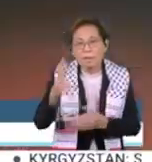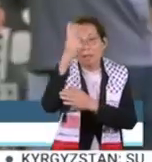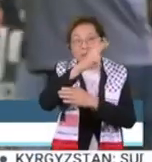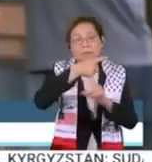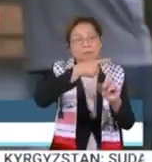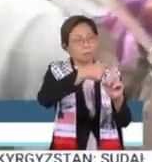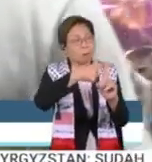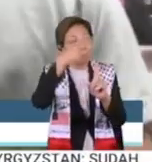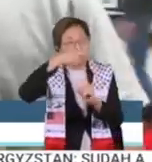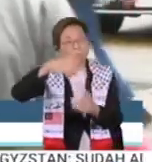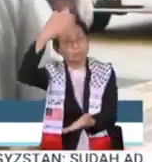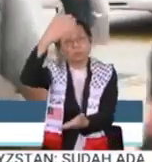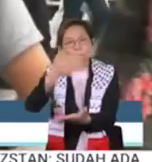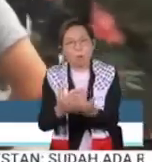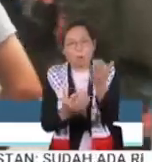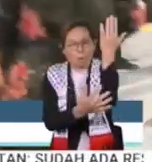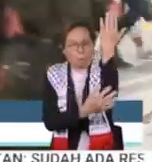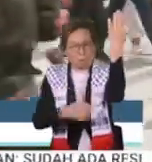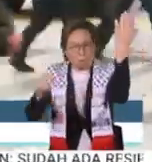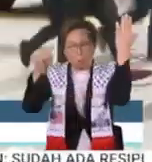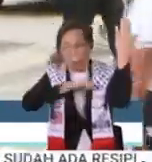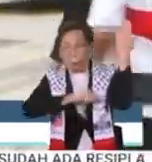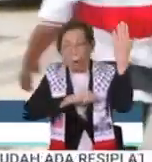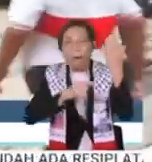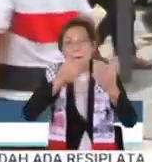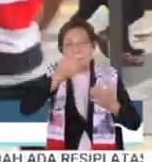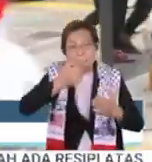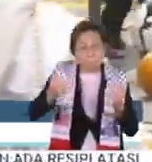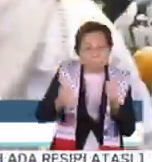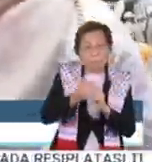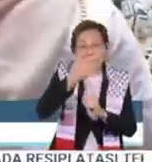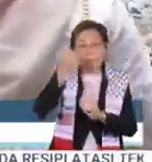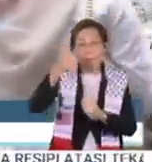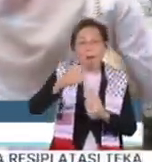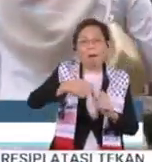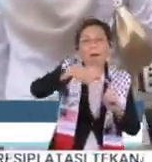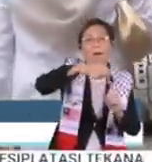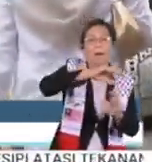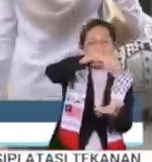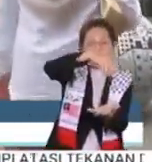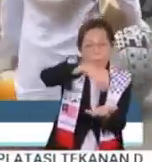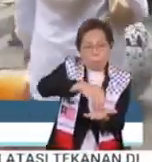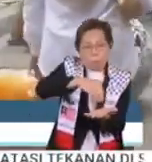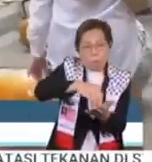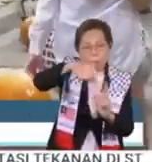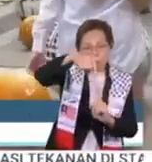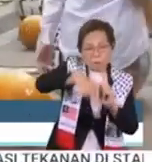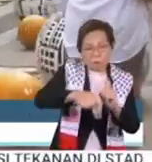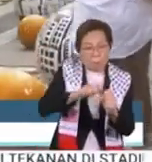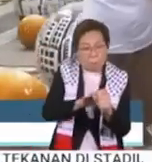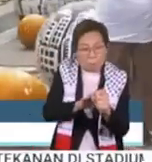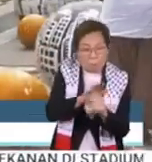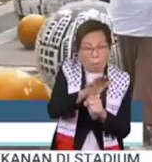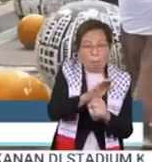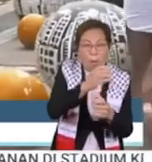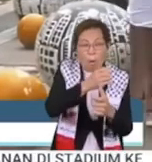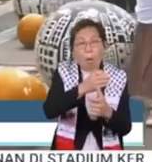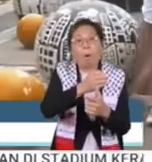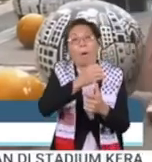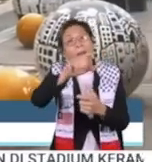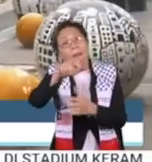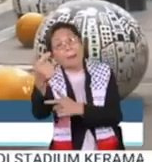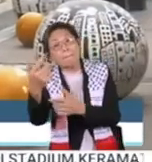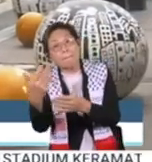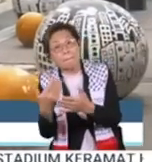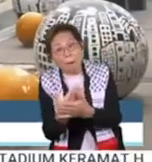Kerajaan optimis untuk menoktahkan kemiskinan tegar dengan lebih berkesan menerusi pangkalan data utama padu. Alternatif baru yang lebih